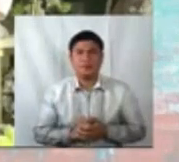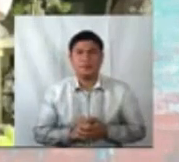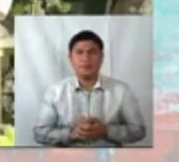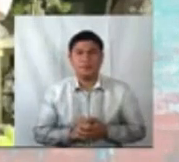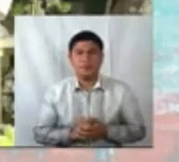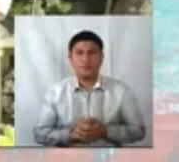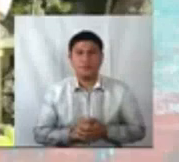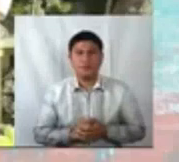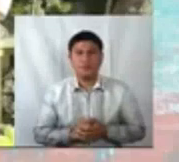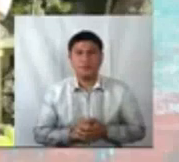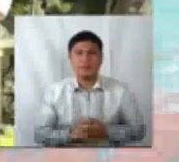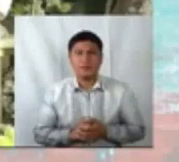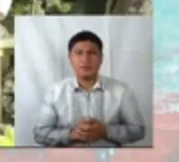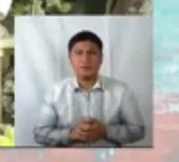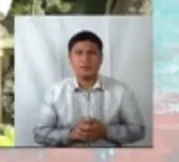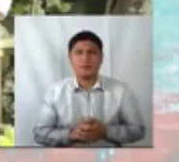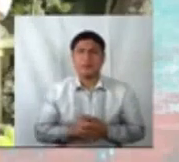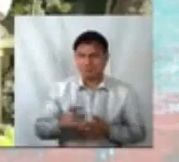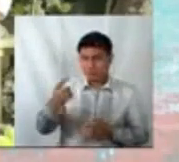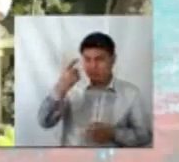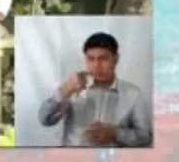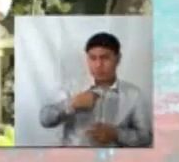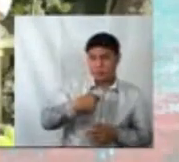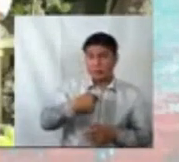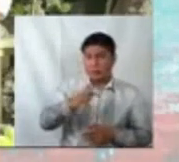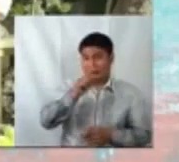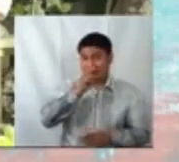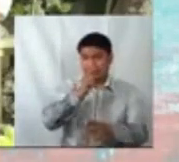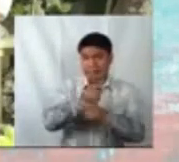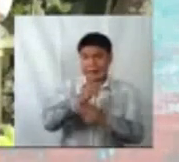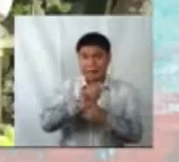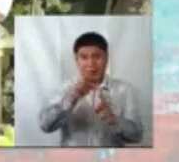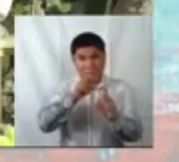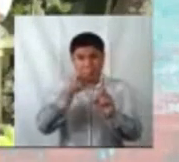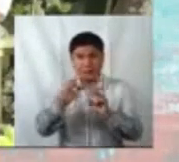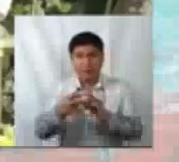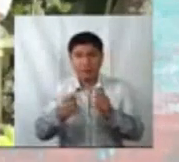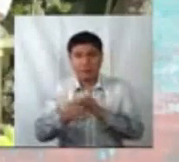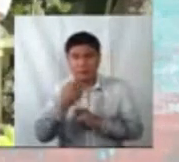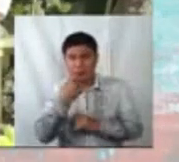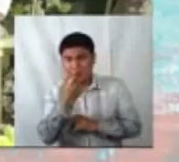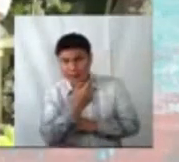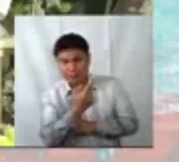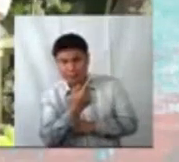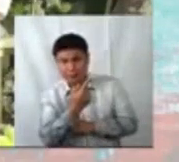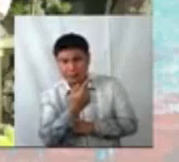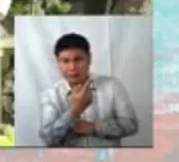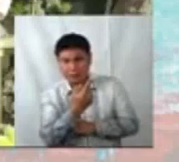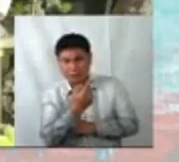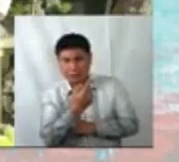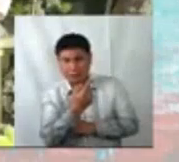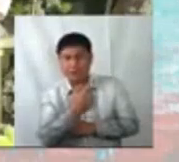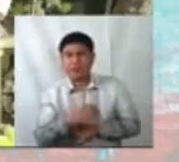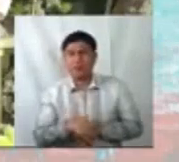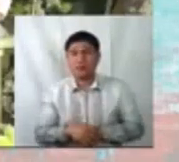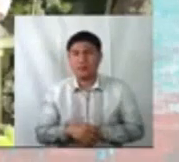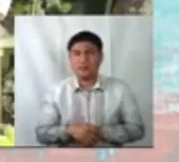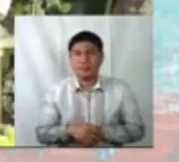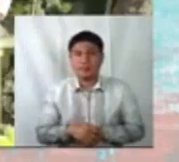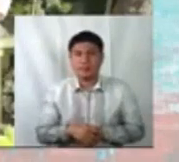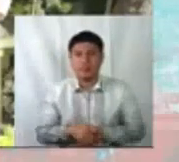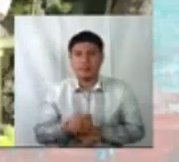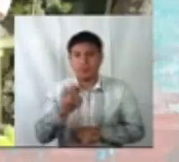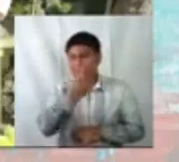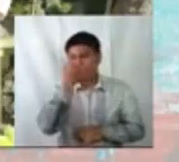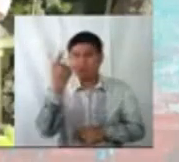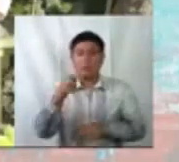naman, ang tamang perspektibo talaga ay yung binanggit po ninyo. Dahil yun po yung dineklara